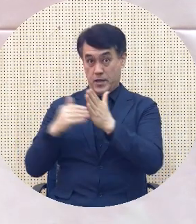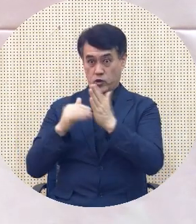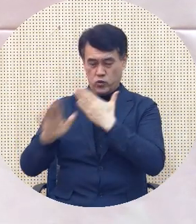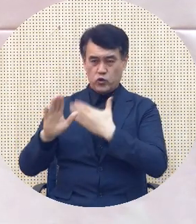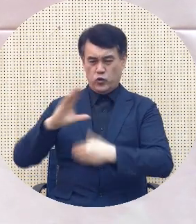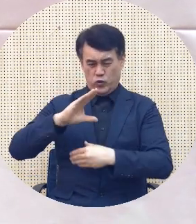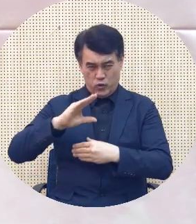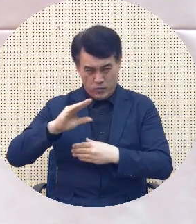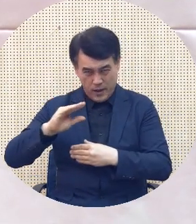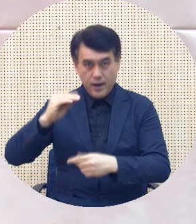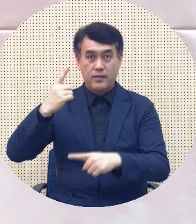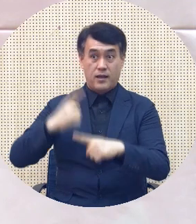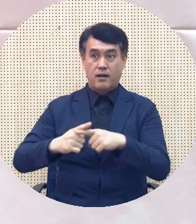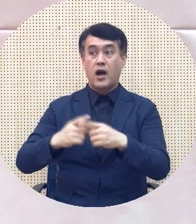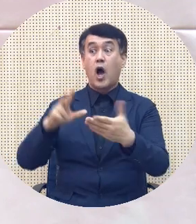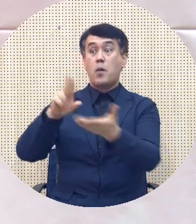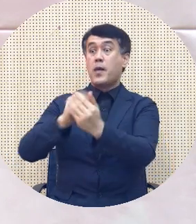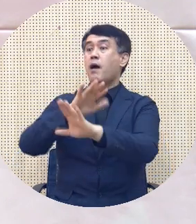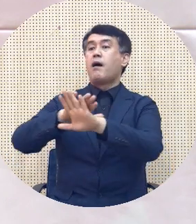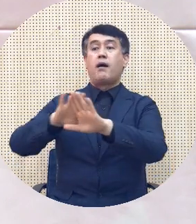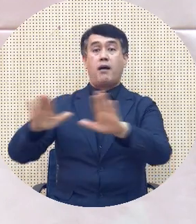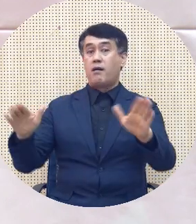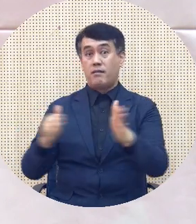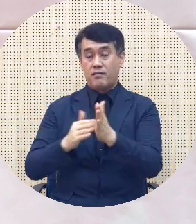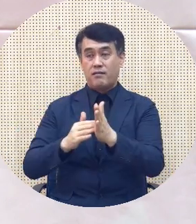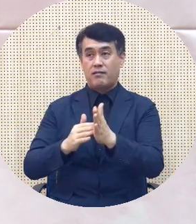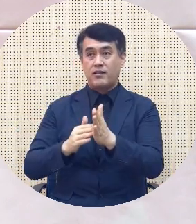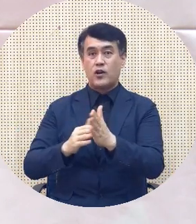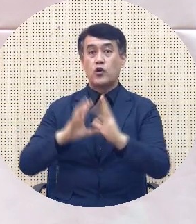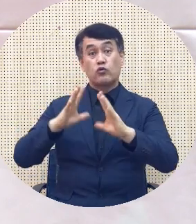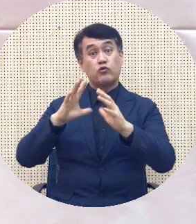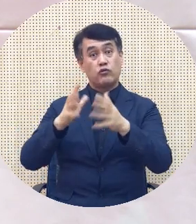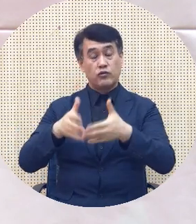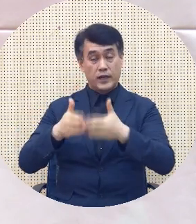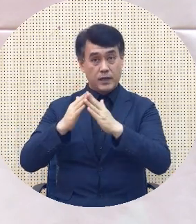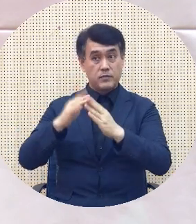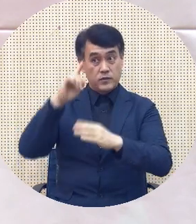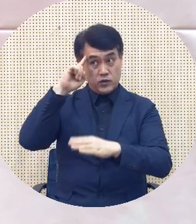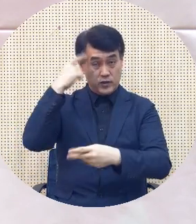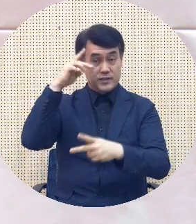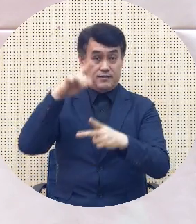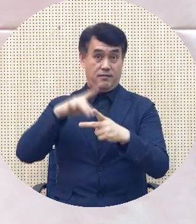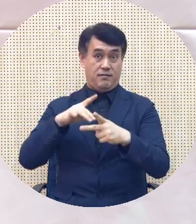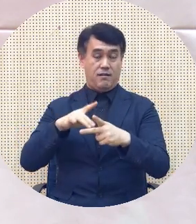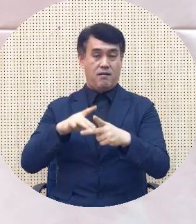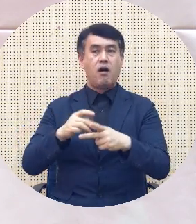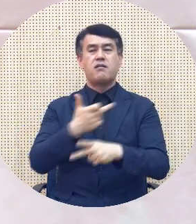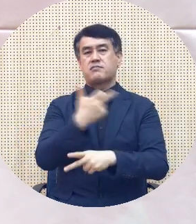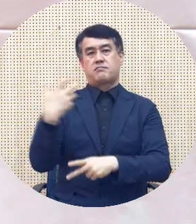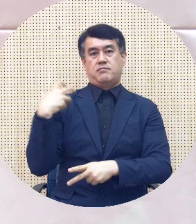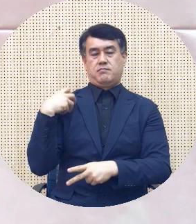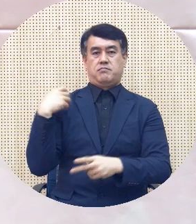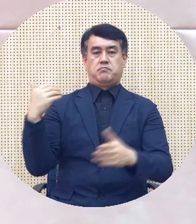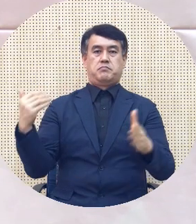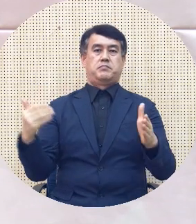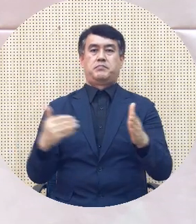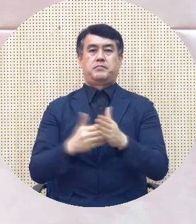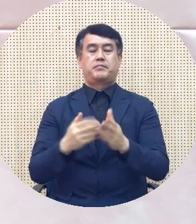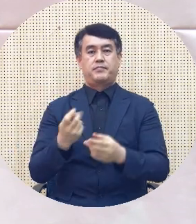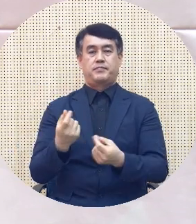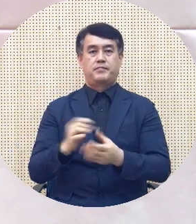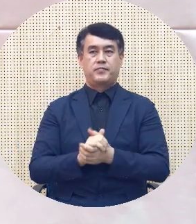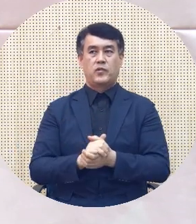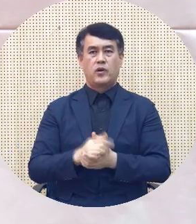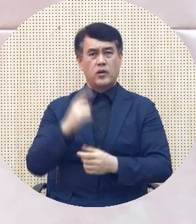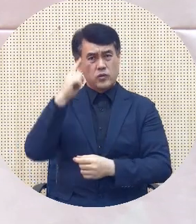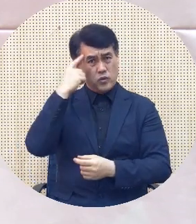순간에 일이 해결돼서 그때 국립정신건강센터가 아주 큰 역할을 한 적도 있습니다. 정신건강